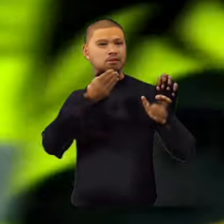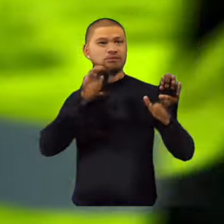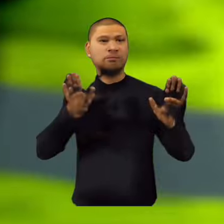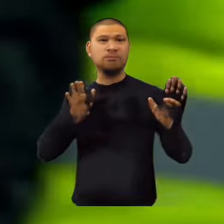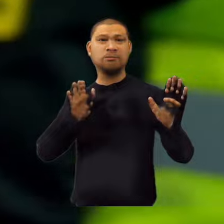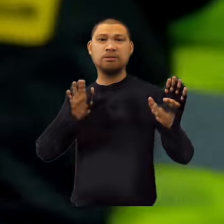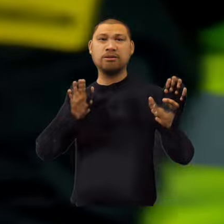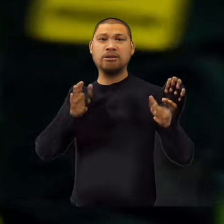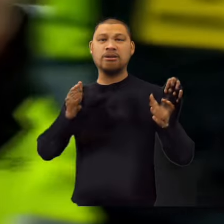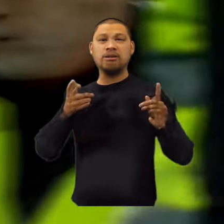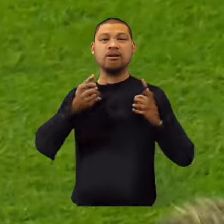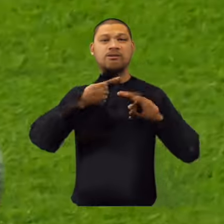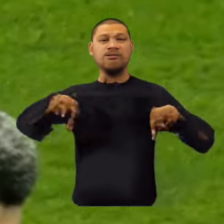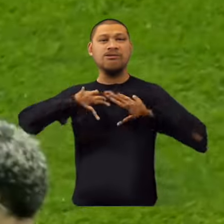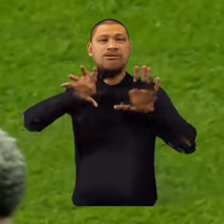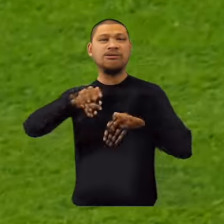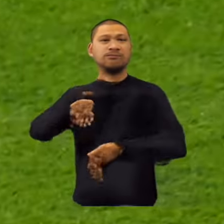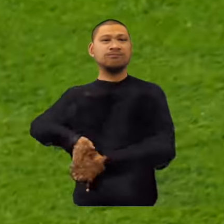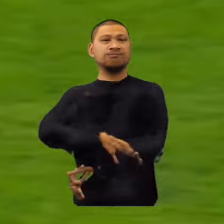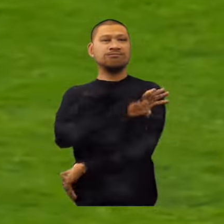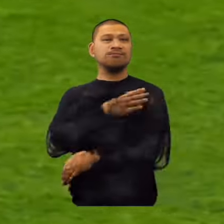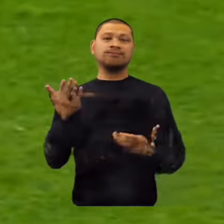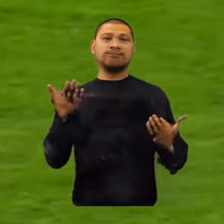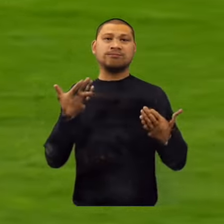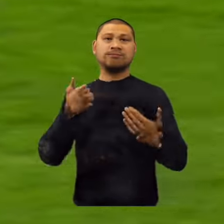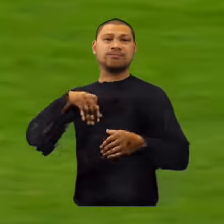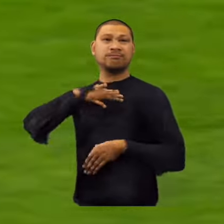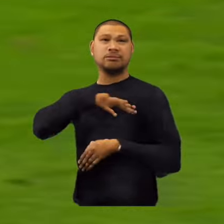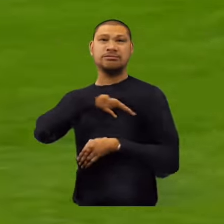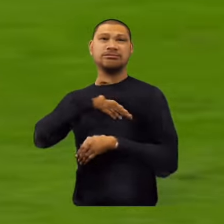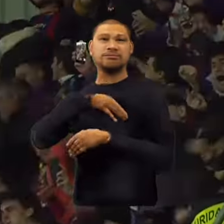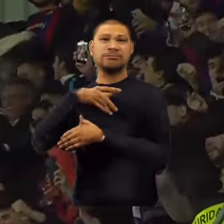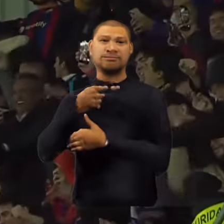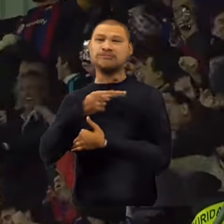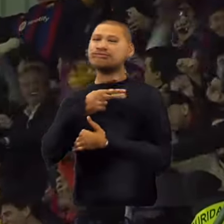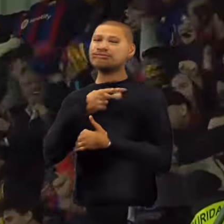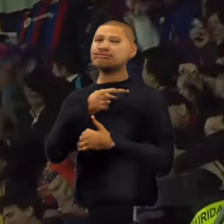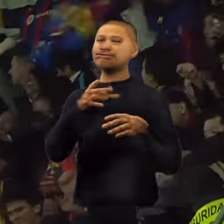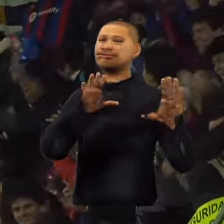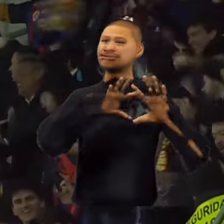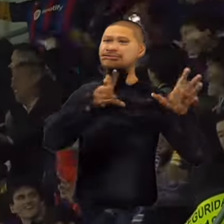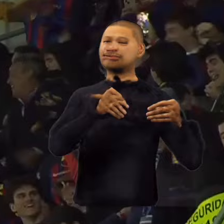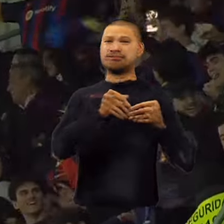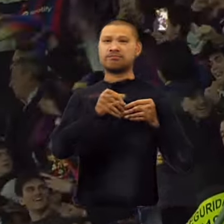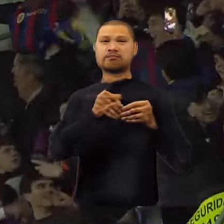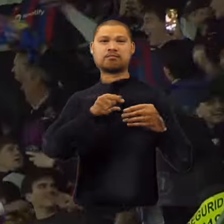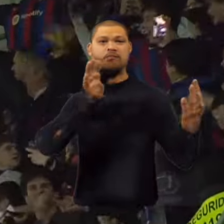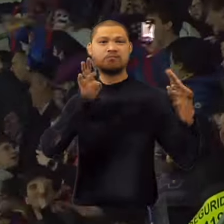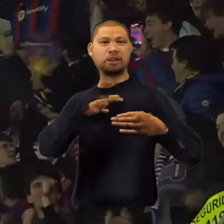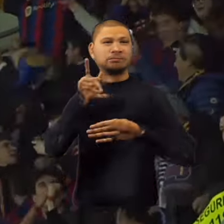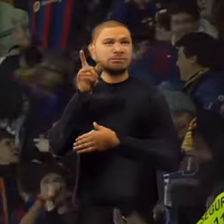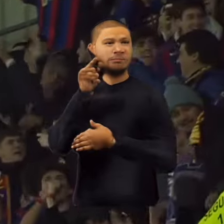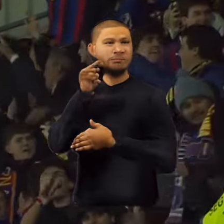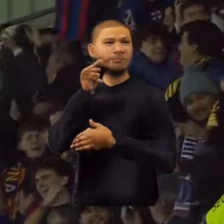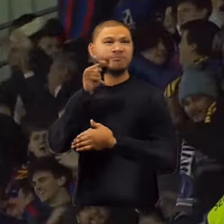Et c'est une petite sensation parce que le Real avait le ballon, le Real tenait bien ce match. Et puis il y a eu un